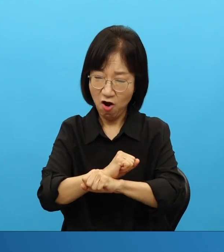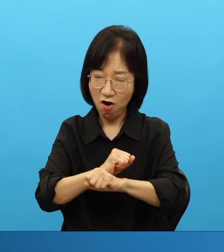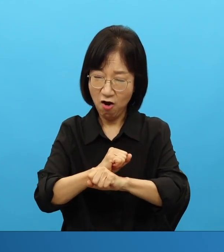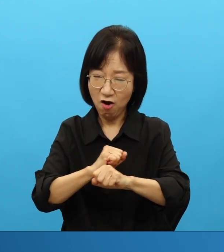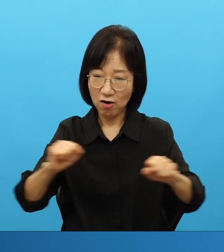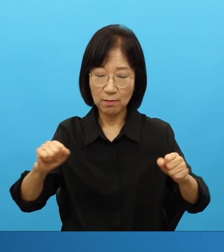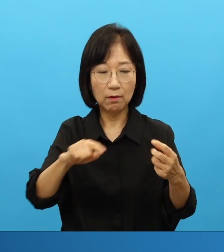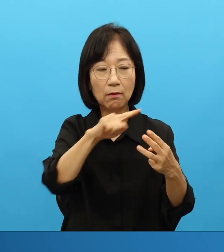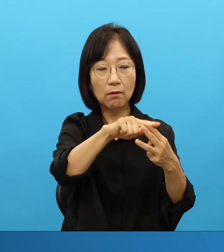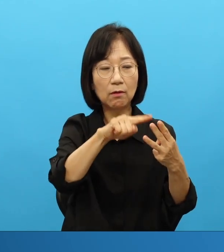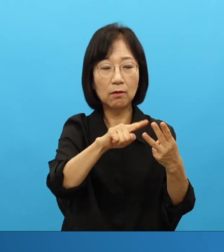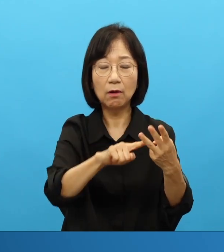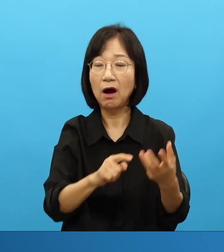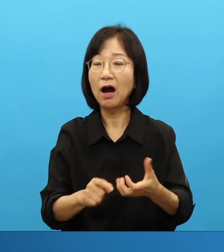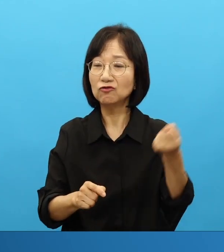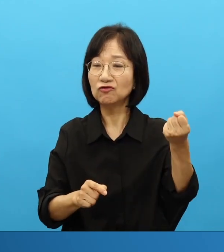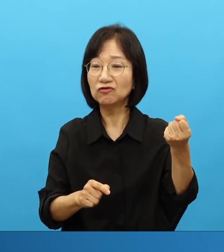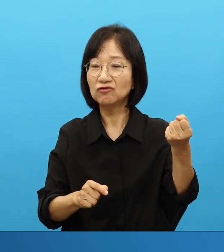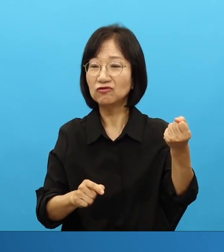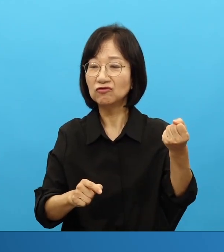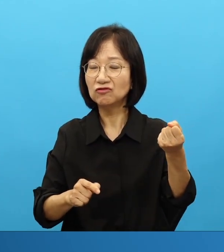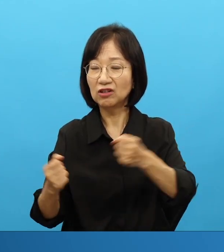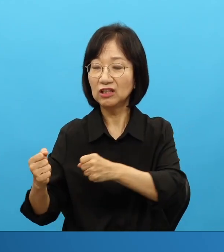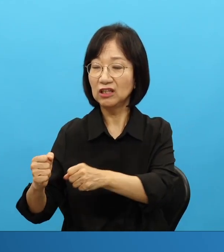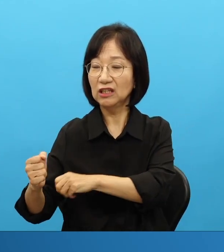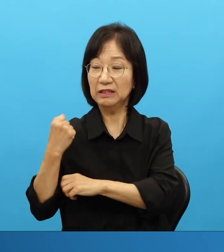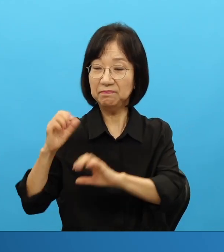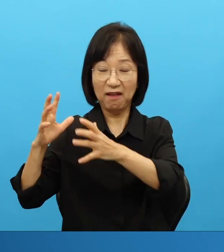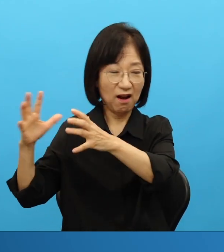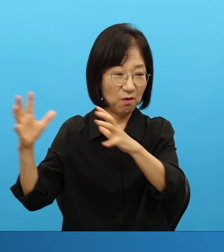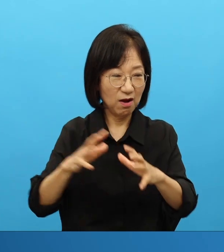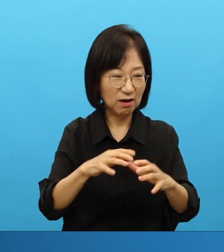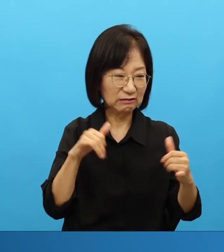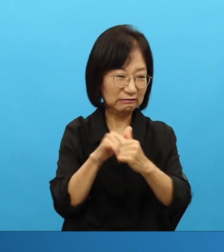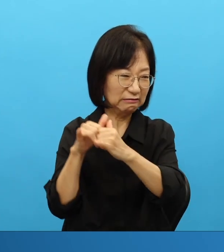vast areas of territories. 다 뺏기는 거예요. And all of it is taken away from them.